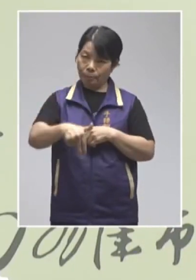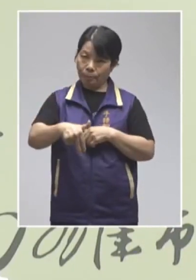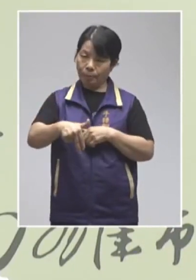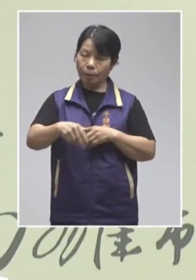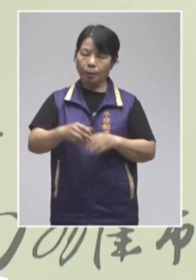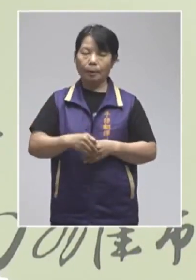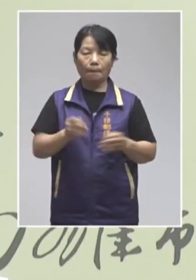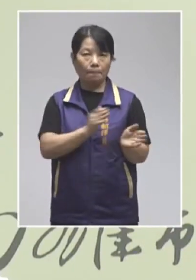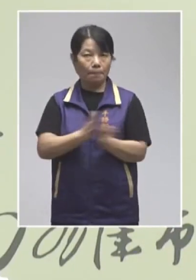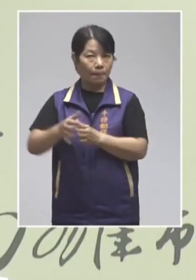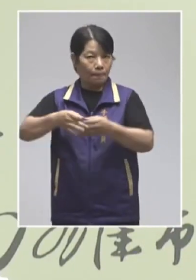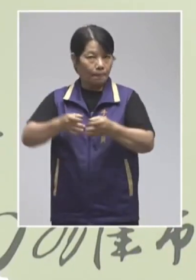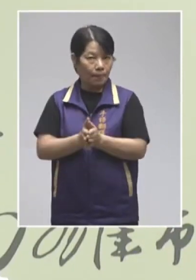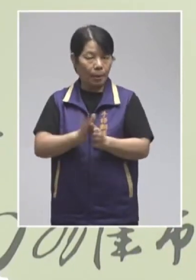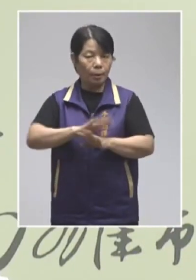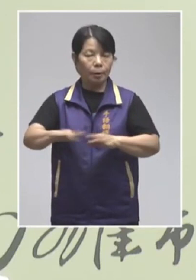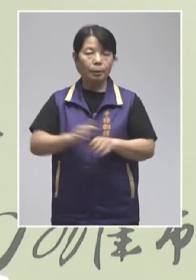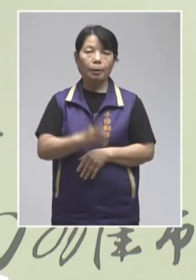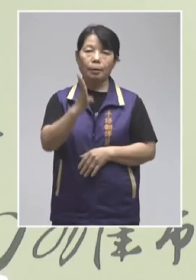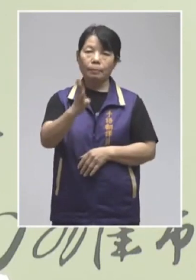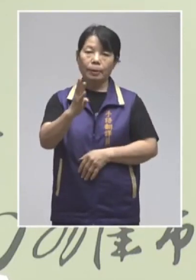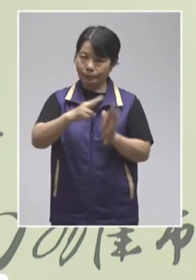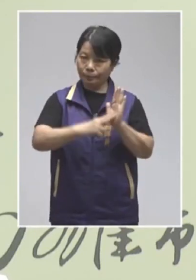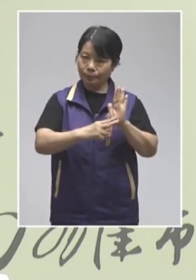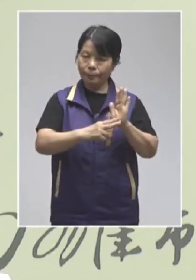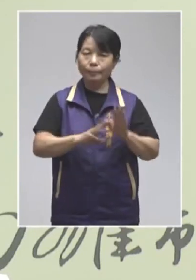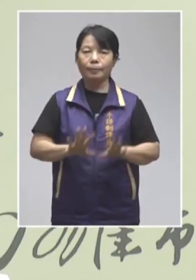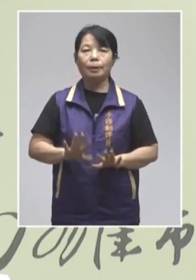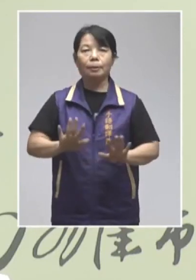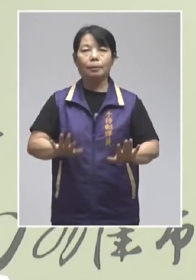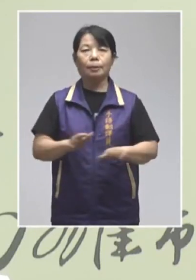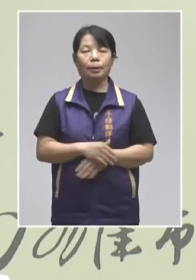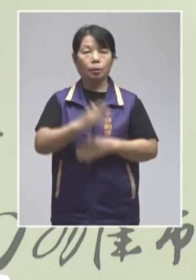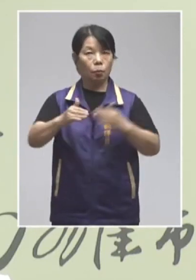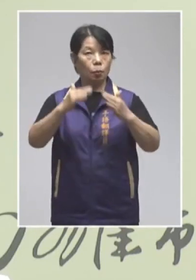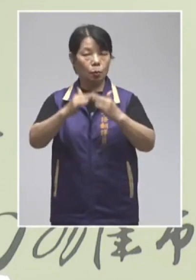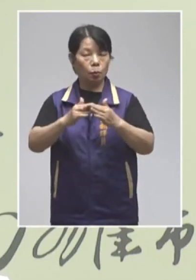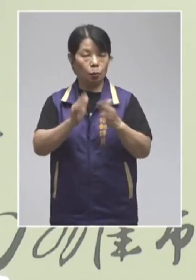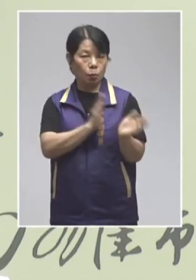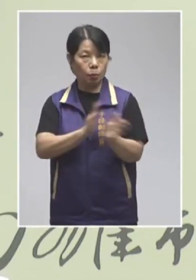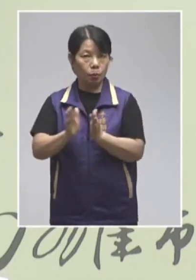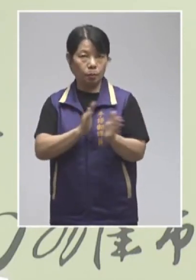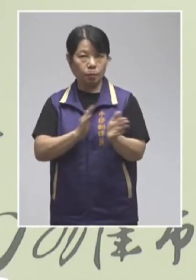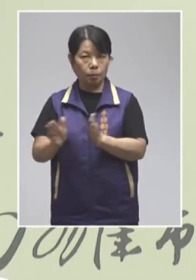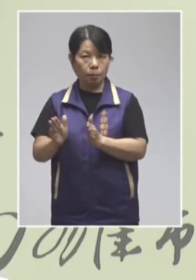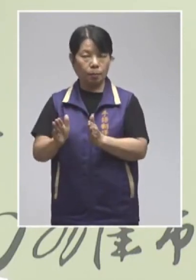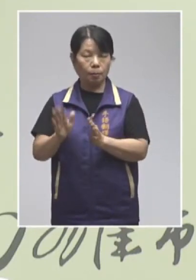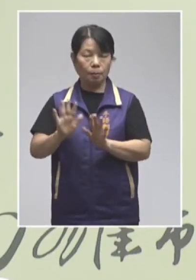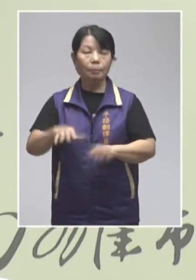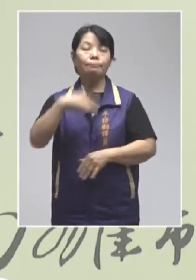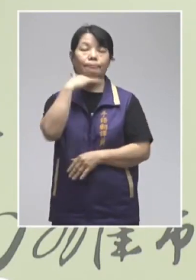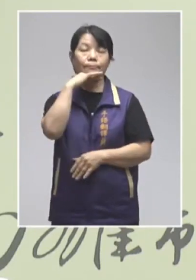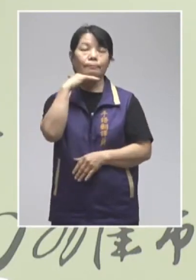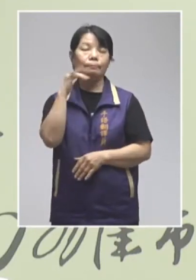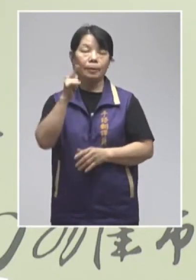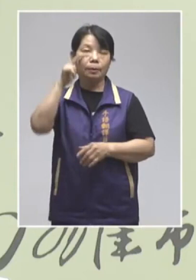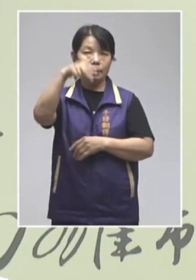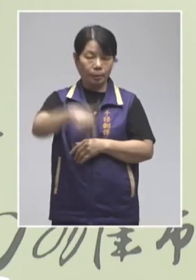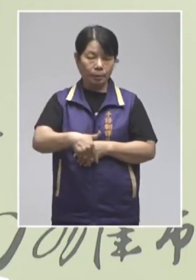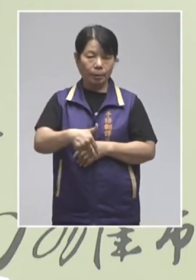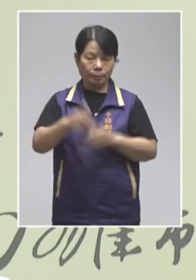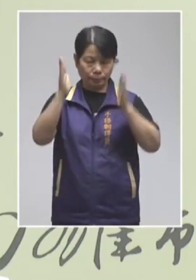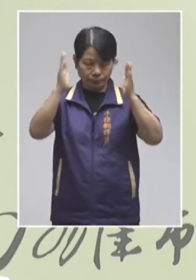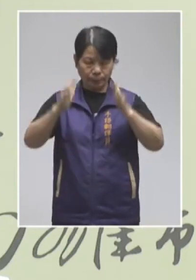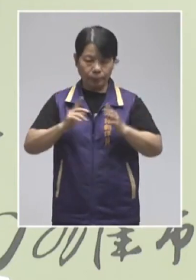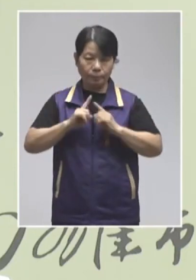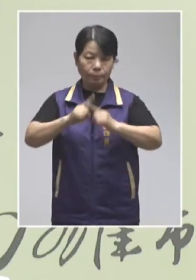会立刻安排这个 BNT 疫苗的施打。那我们现在跟校方在安排等到下一周正式上课